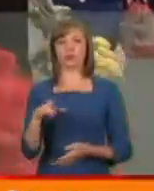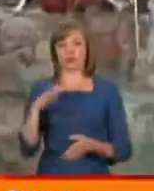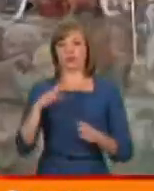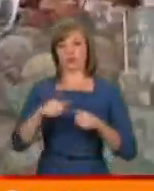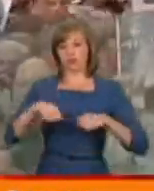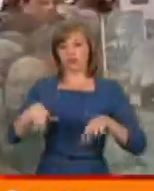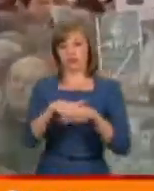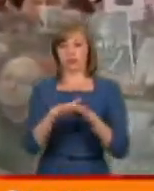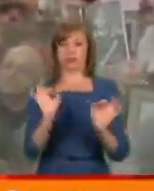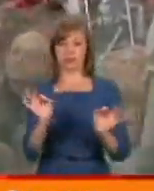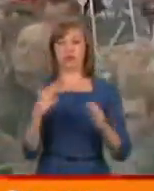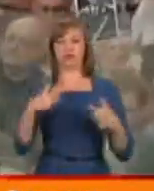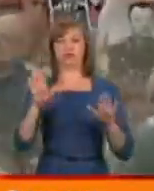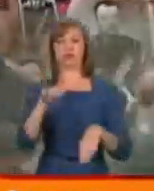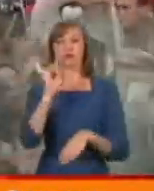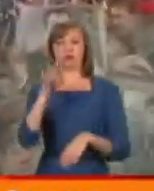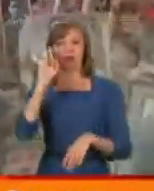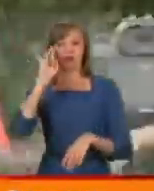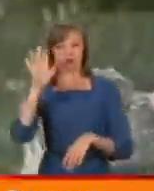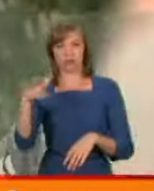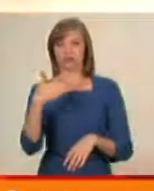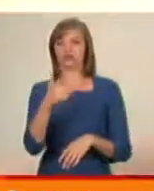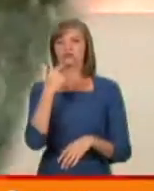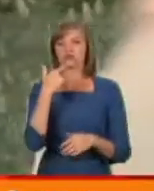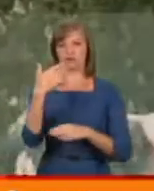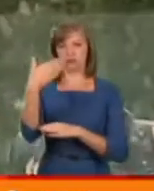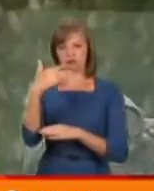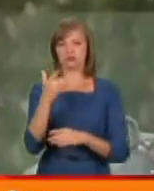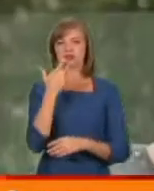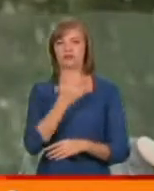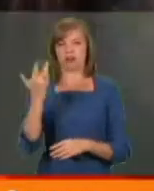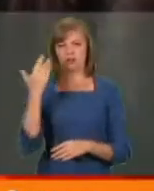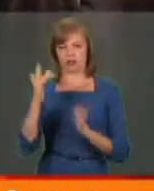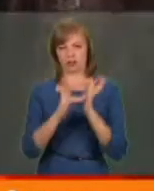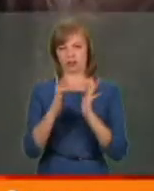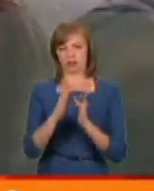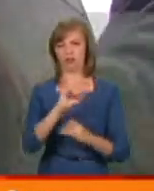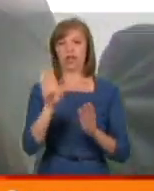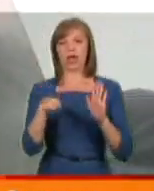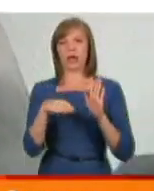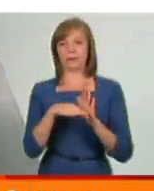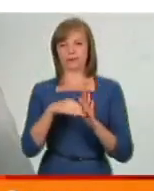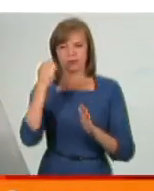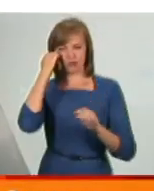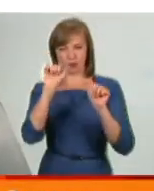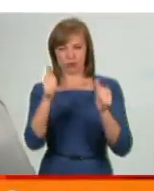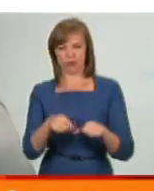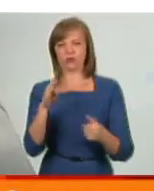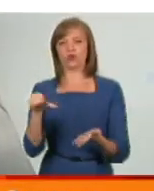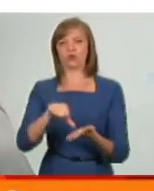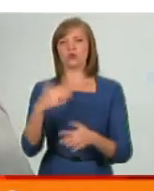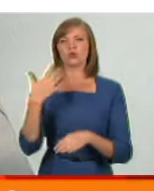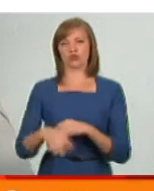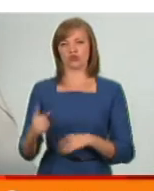я пройшла. А вже у парку Слави над юрбою замайорів червоний стяг із радянською символікою. А під обеліском на учасників ходи